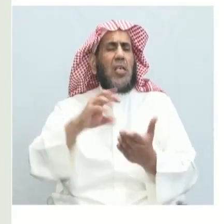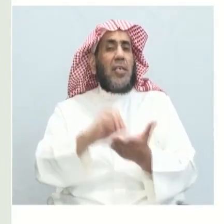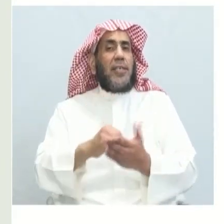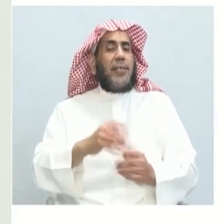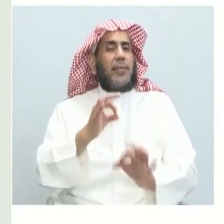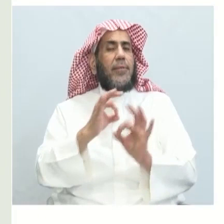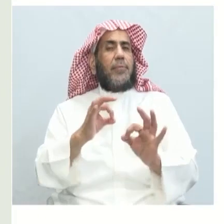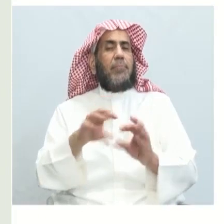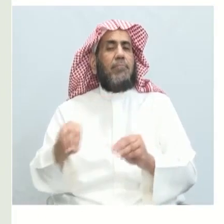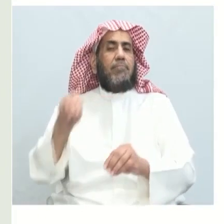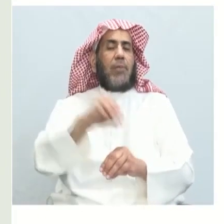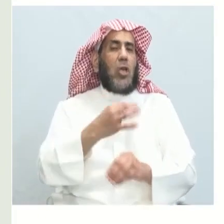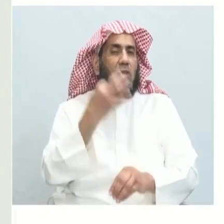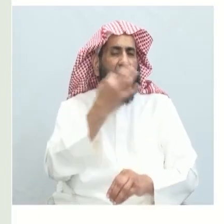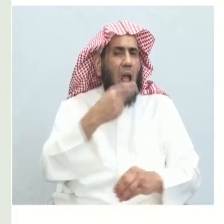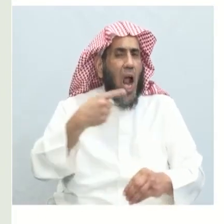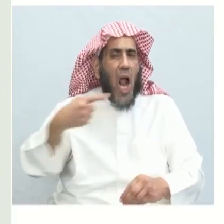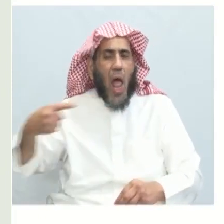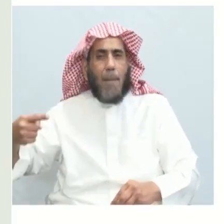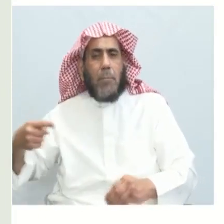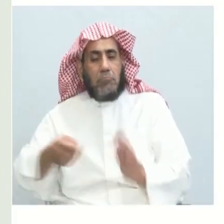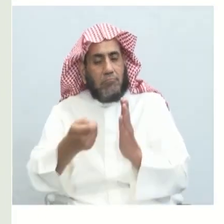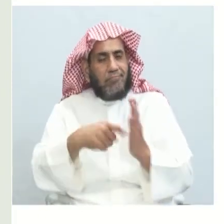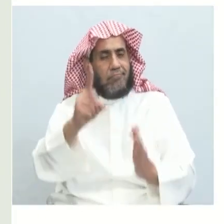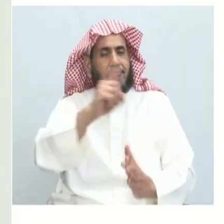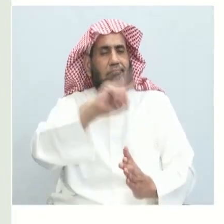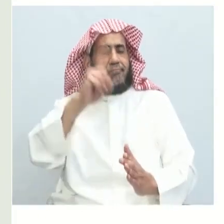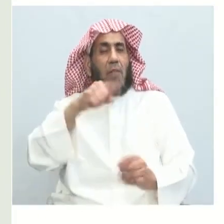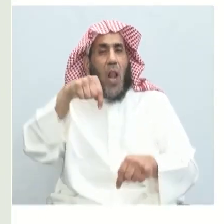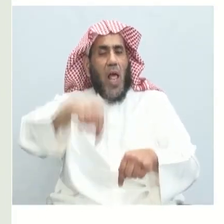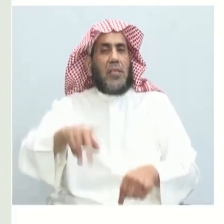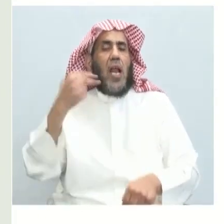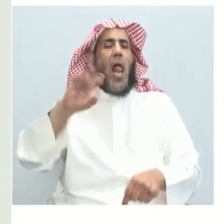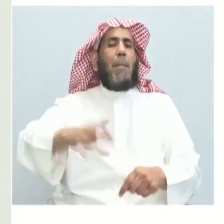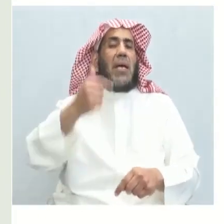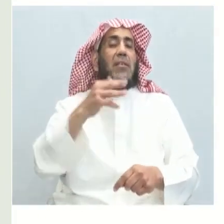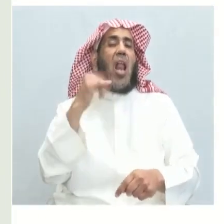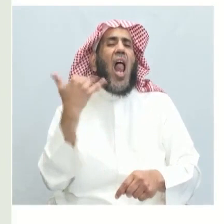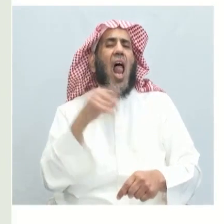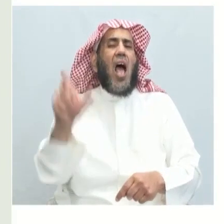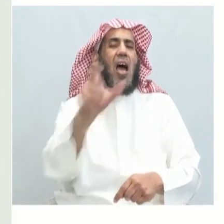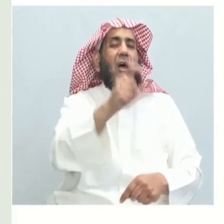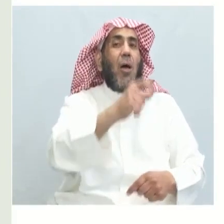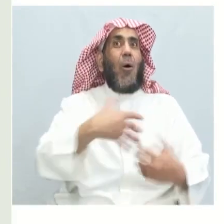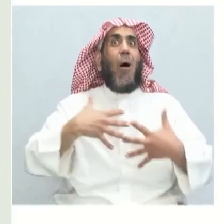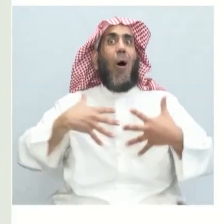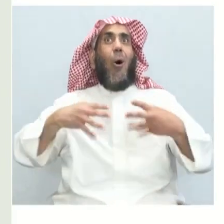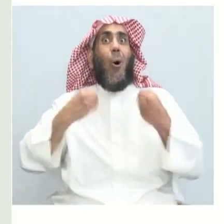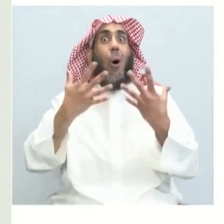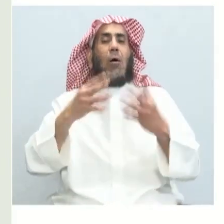يتم تناقلها شفهيا ولم تدون الا في العصر العباسي وكان العرب شغوفين